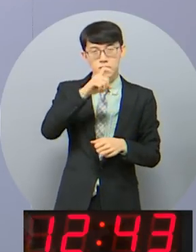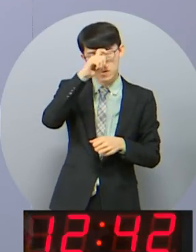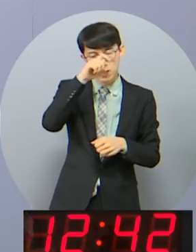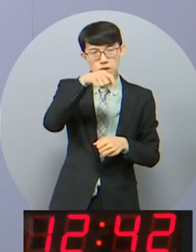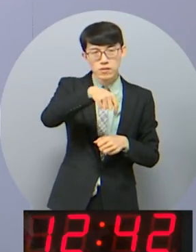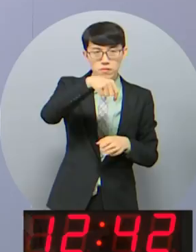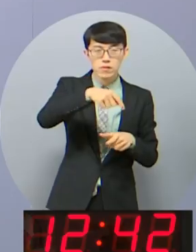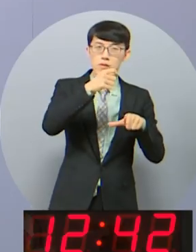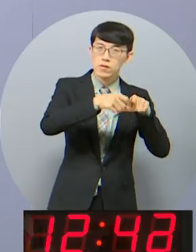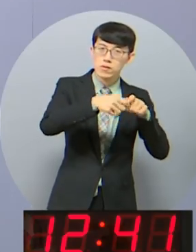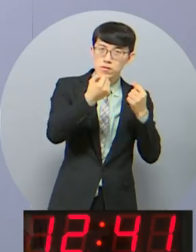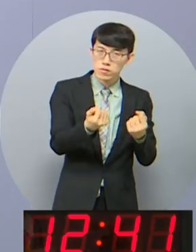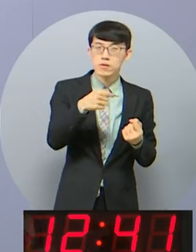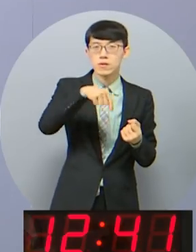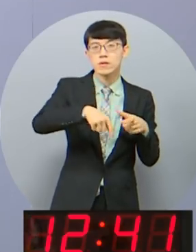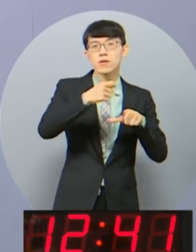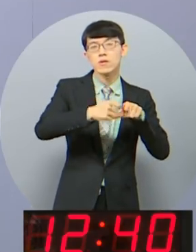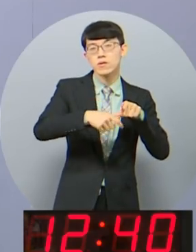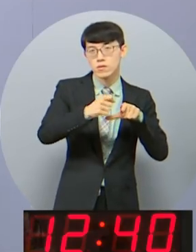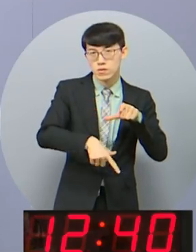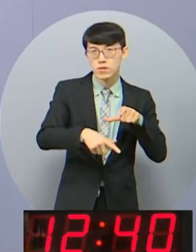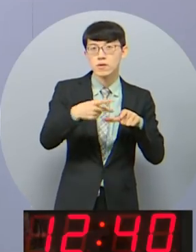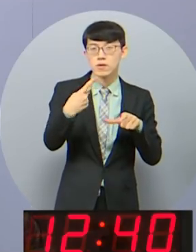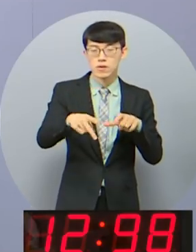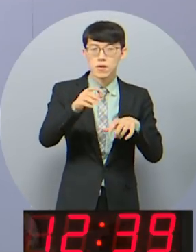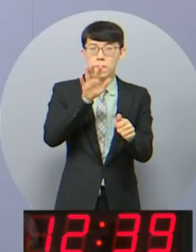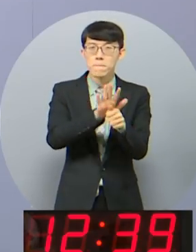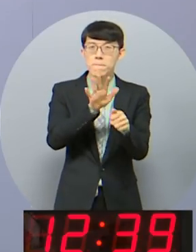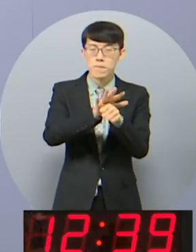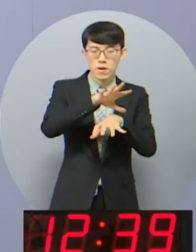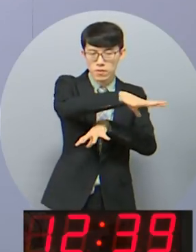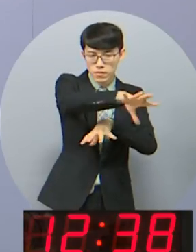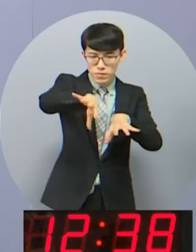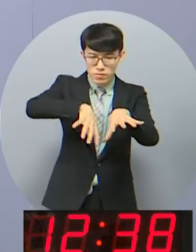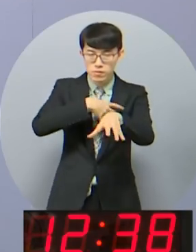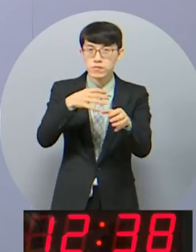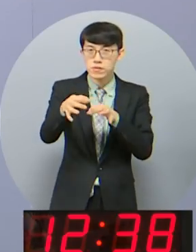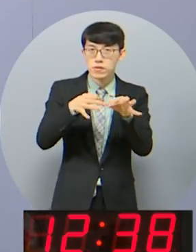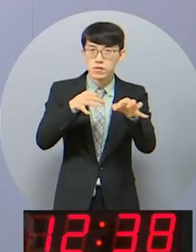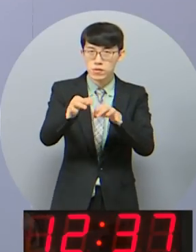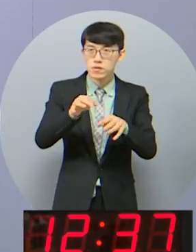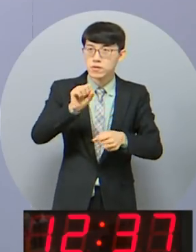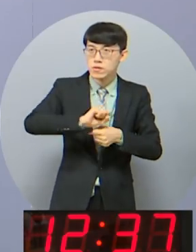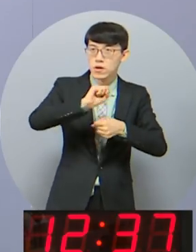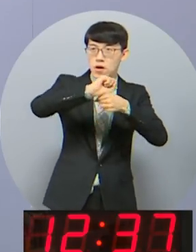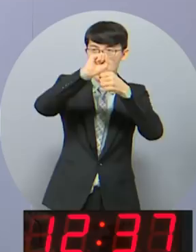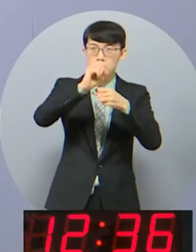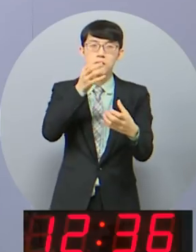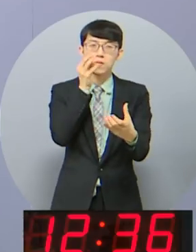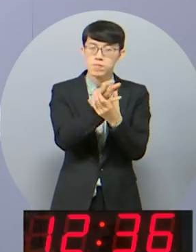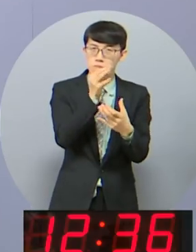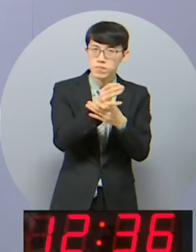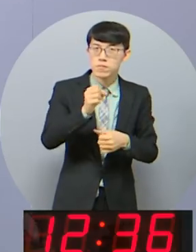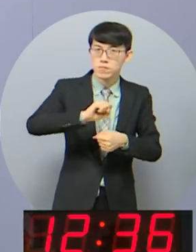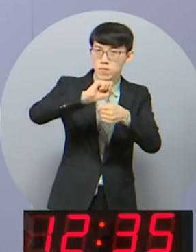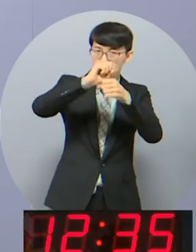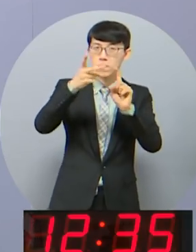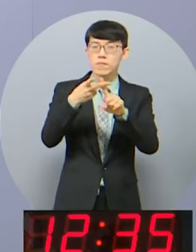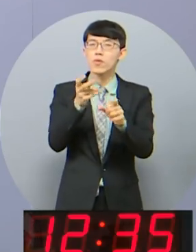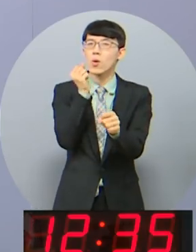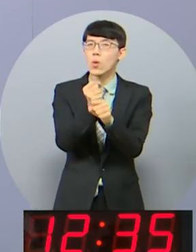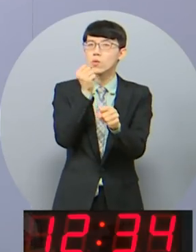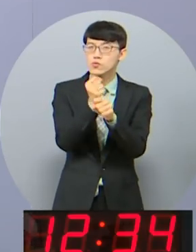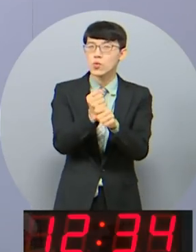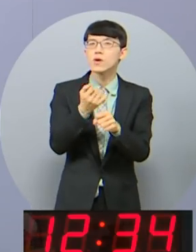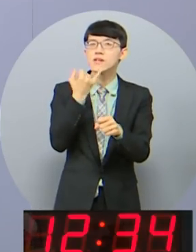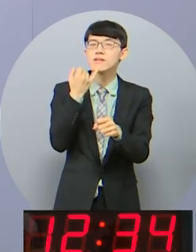业与区域发展更多经济机会，增加投资机会，扩大就业机会。我